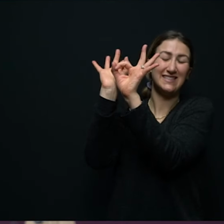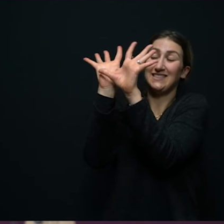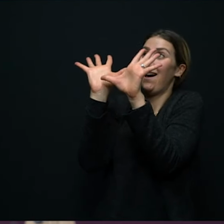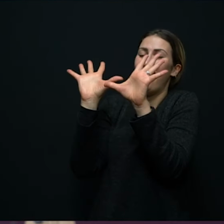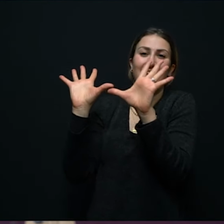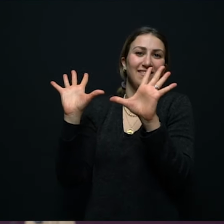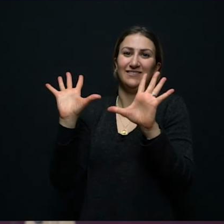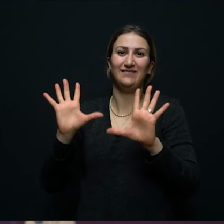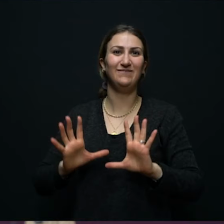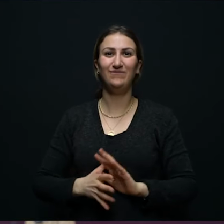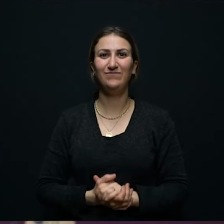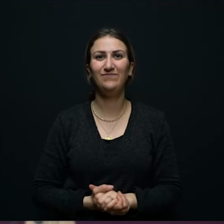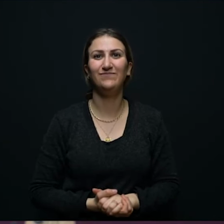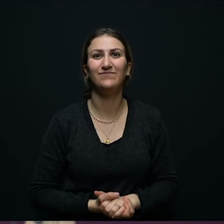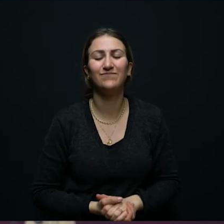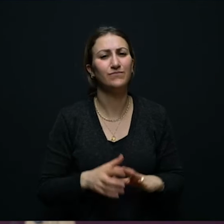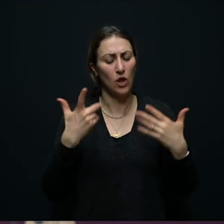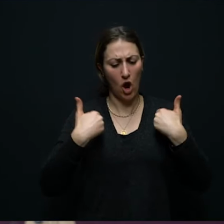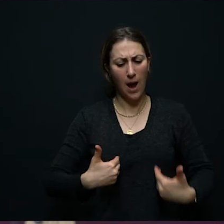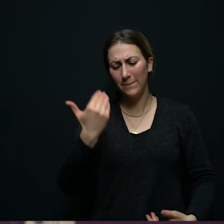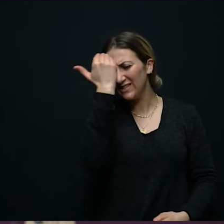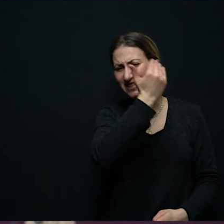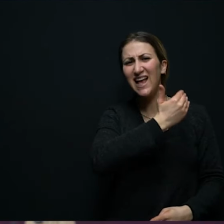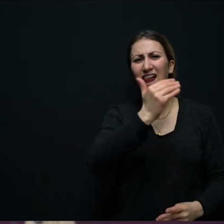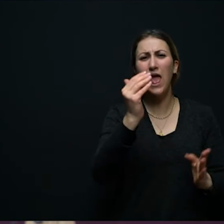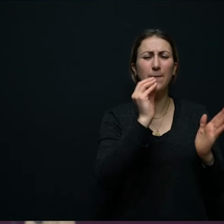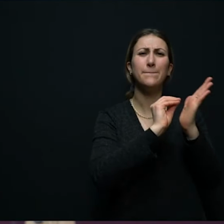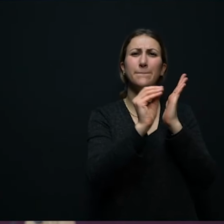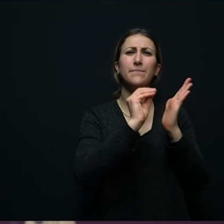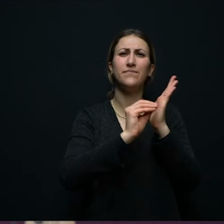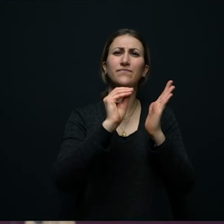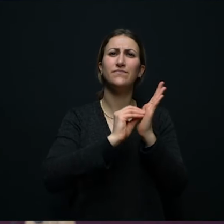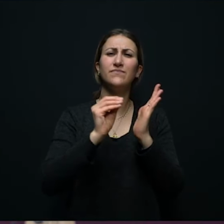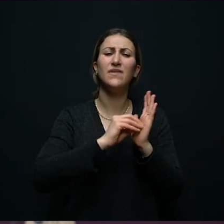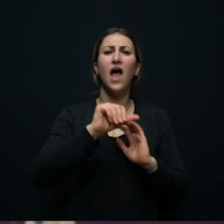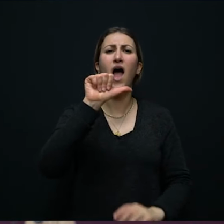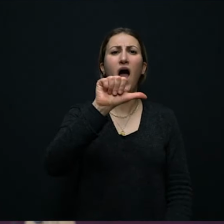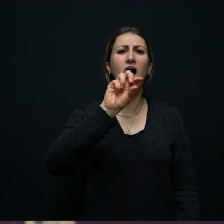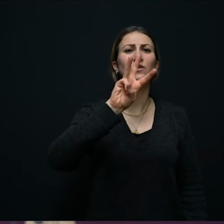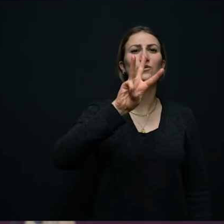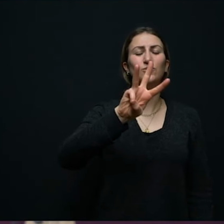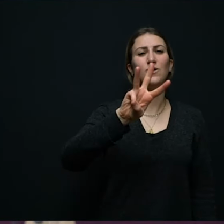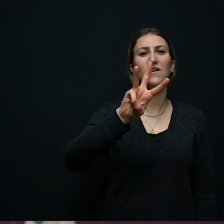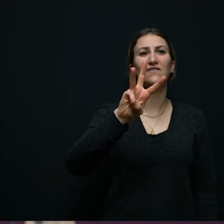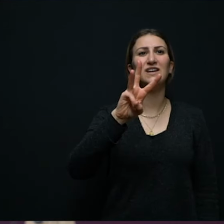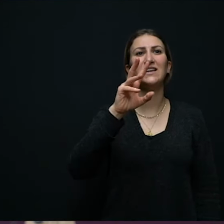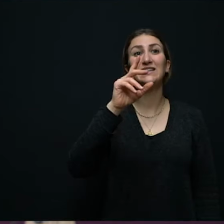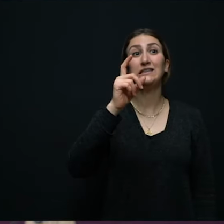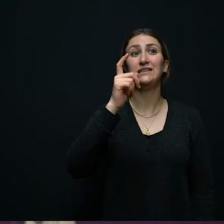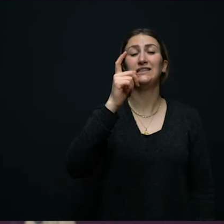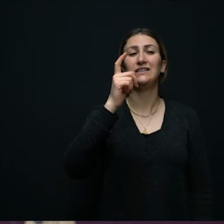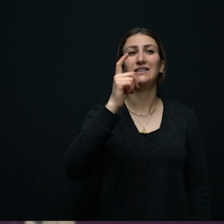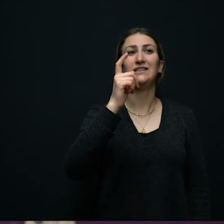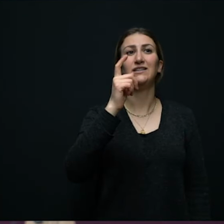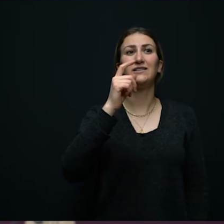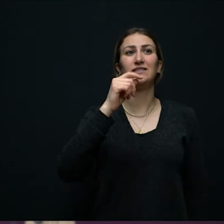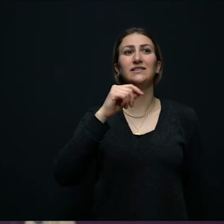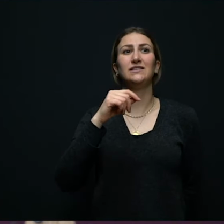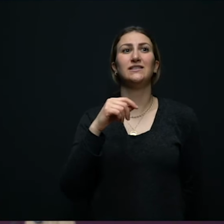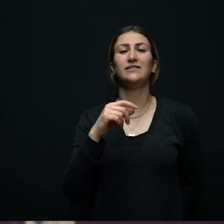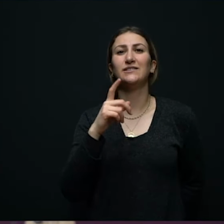un célèbre auteur qui s'appelle tozeur à ew tozeur disait que signifie réellement le mot sainteté